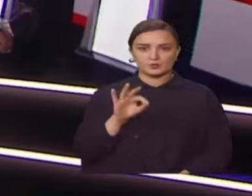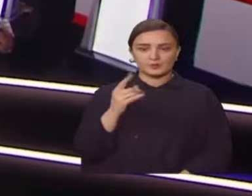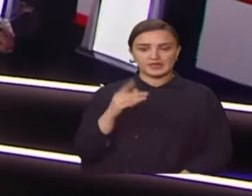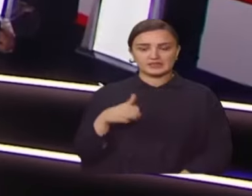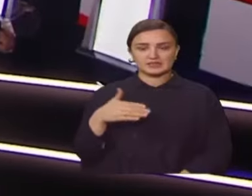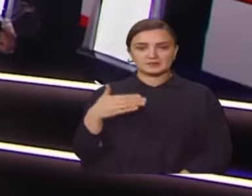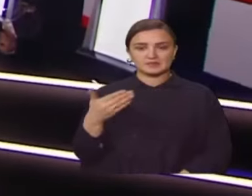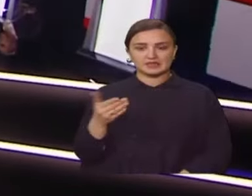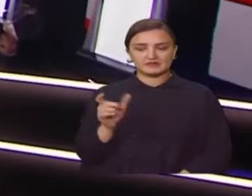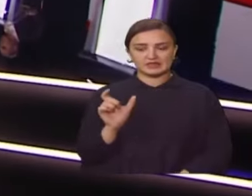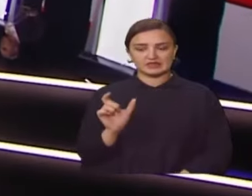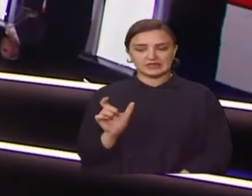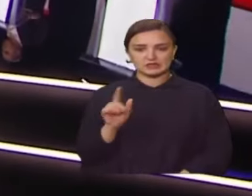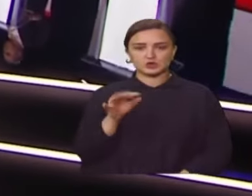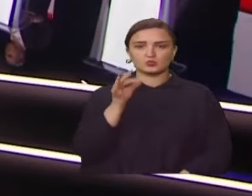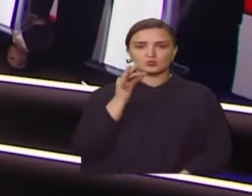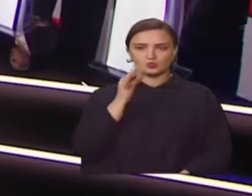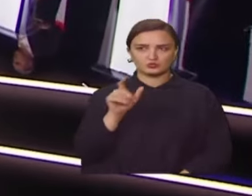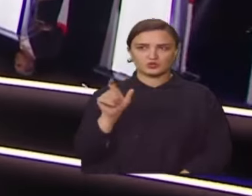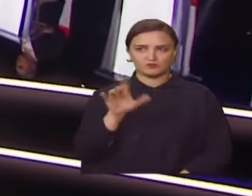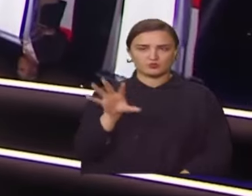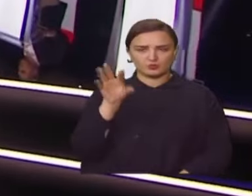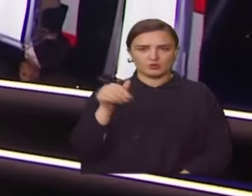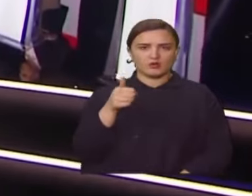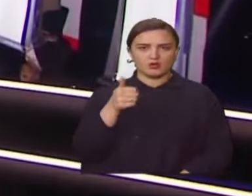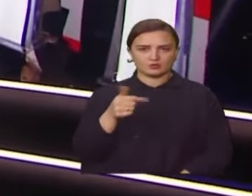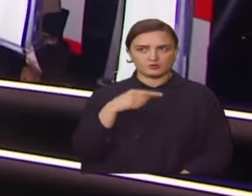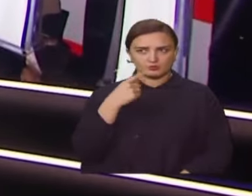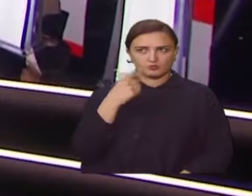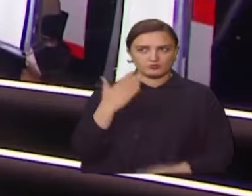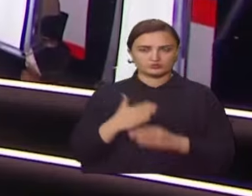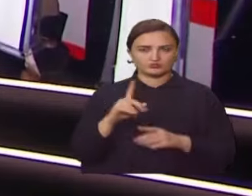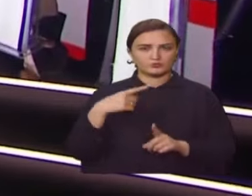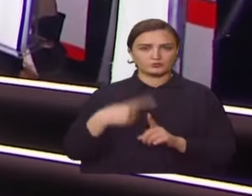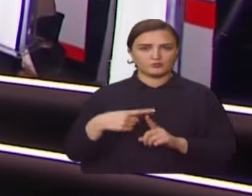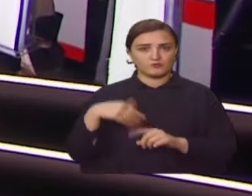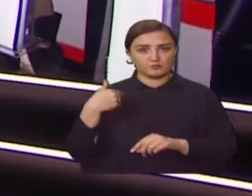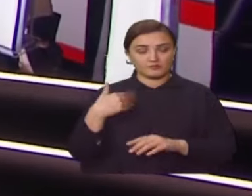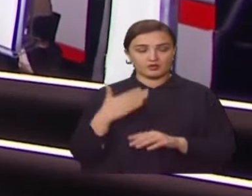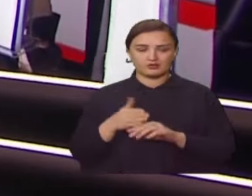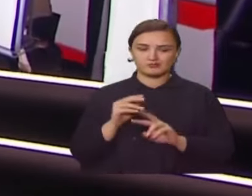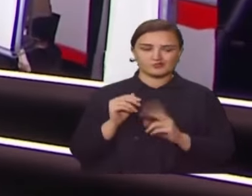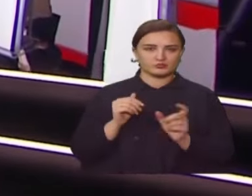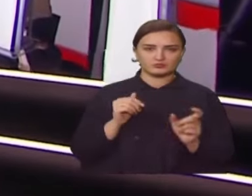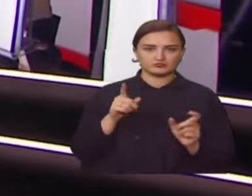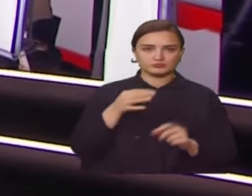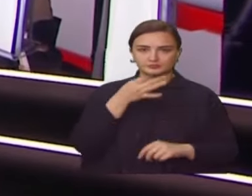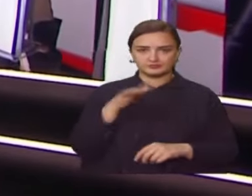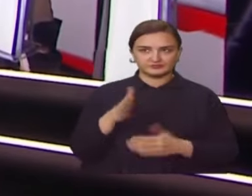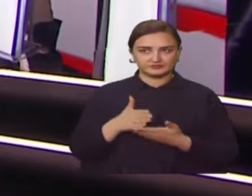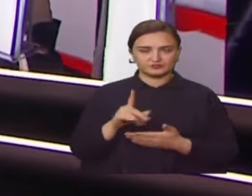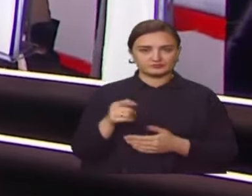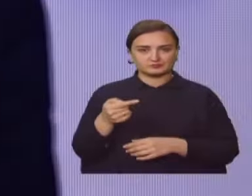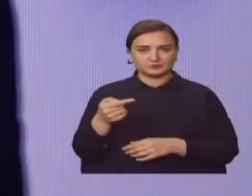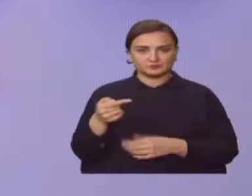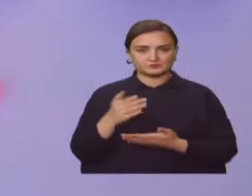მხრივ რაღაც ნაწილი, რაც მოგწონთ ევროკავშირის შიგნით და ევროპის ევროპულ ღირებულებებში და მეორე ნაწილი, რაც არ მოგწონთ, ხო? მე წეღან